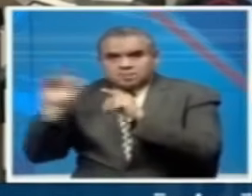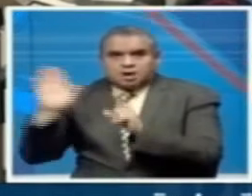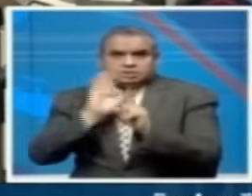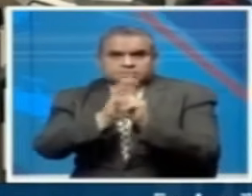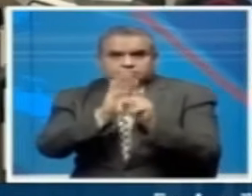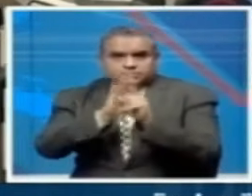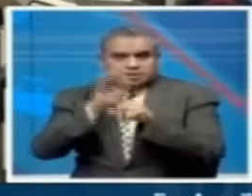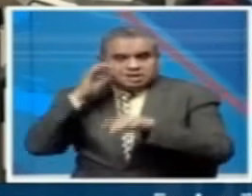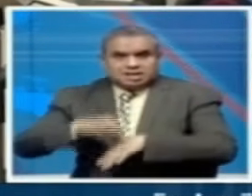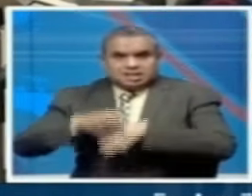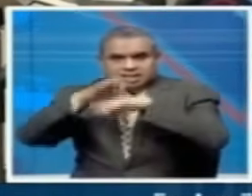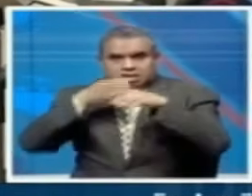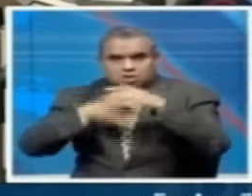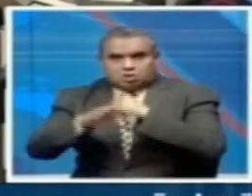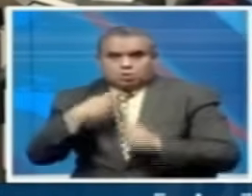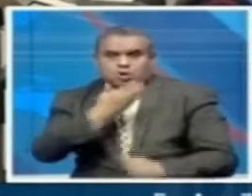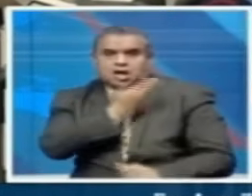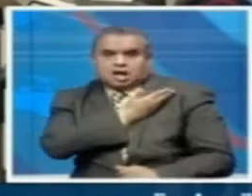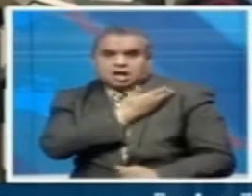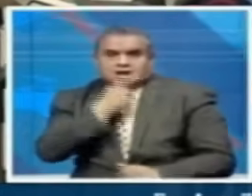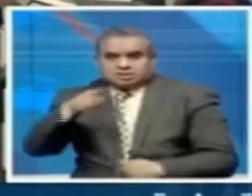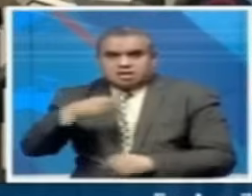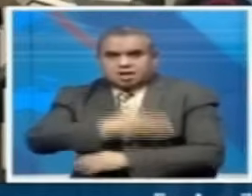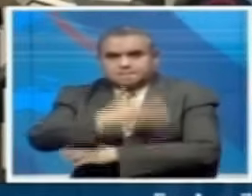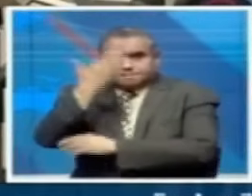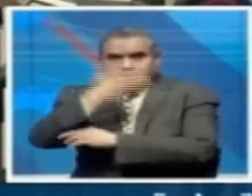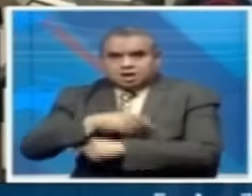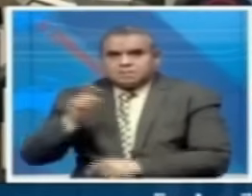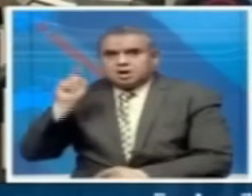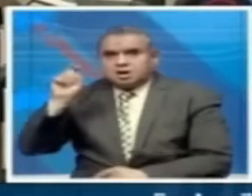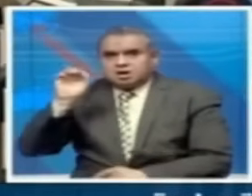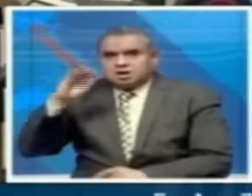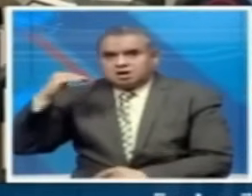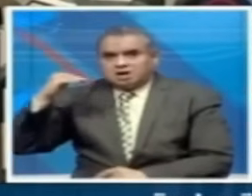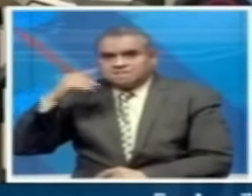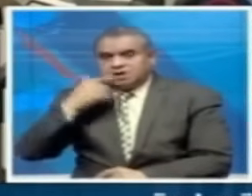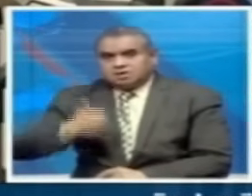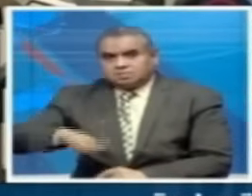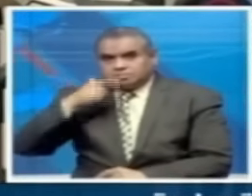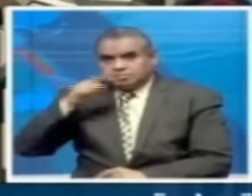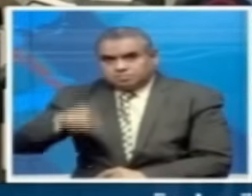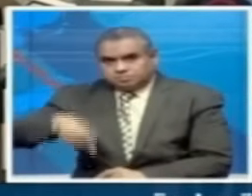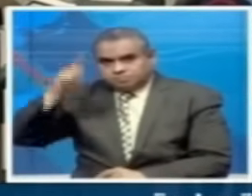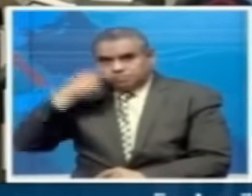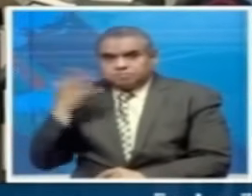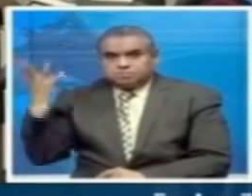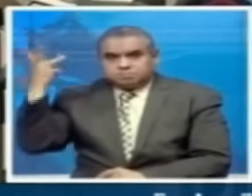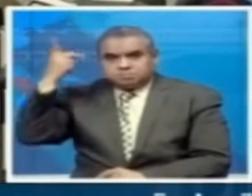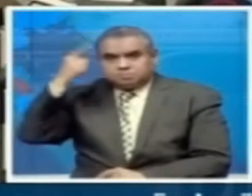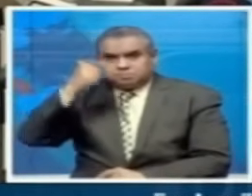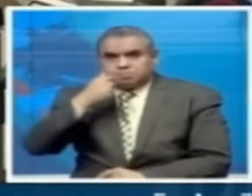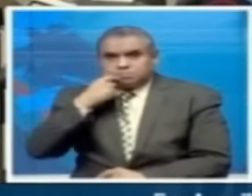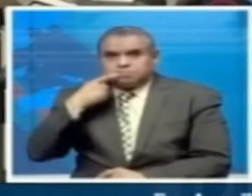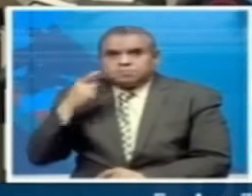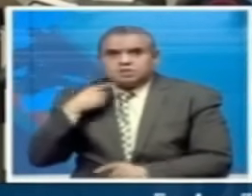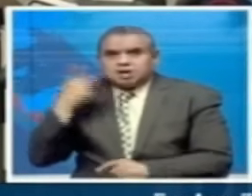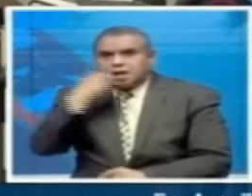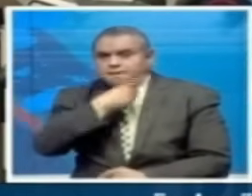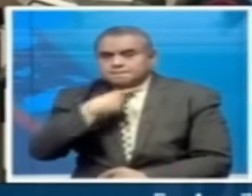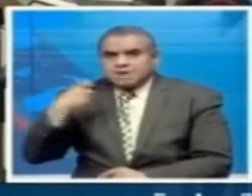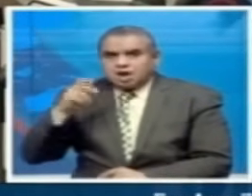الإنسانية إلى قطاع غزة عبر منفذ رفح، مشيرا إلى أنه دخلت اليوم وحتى الآن 120